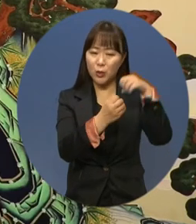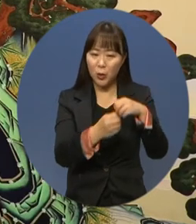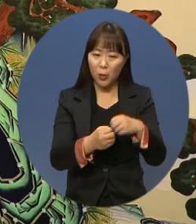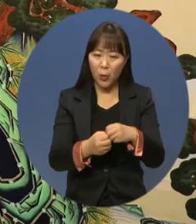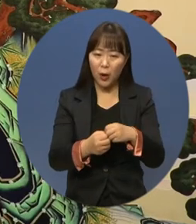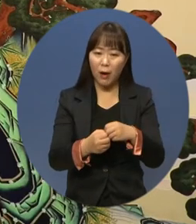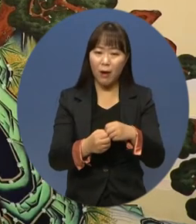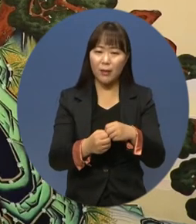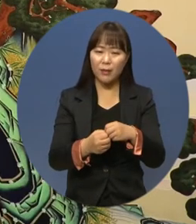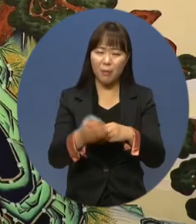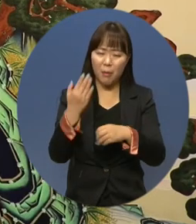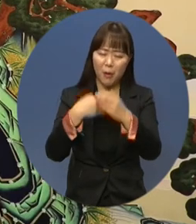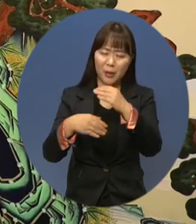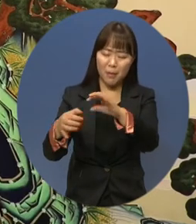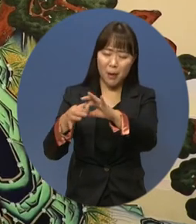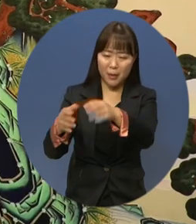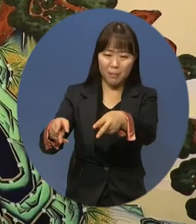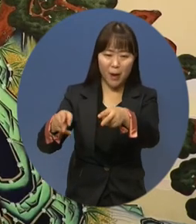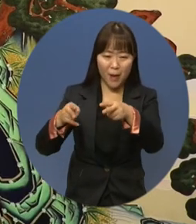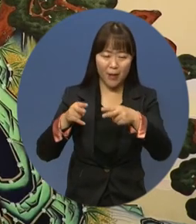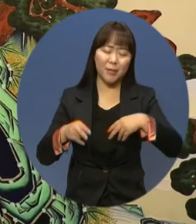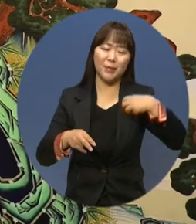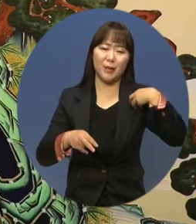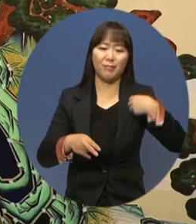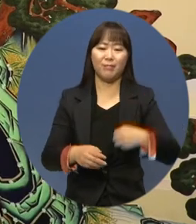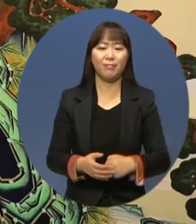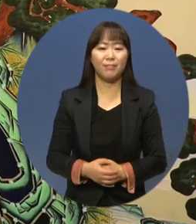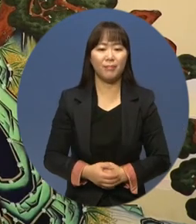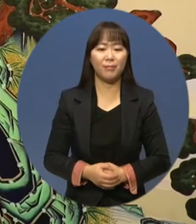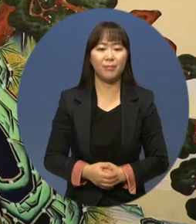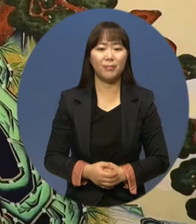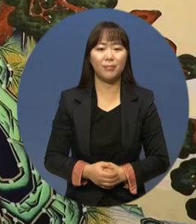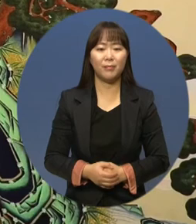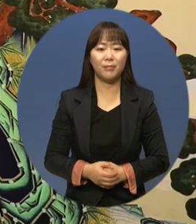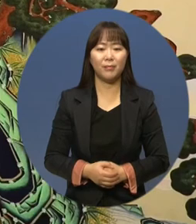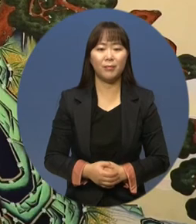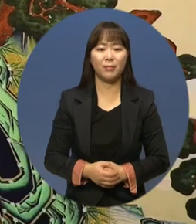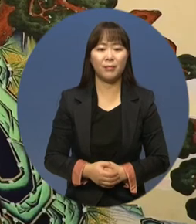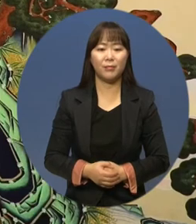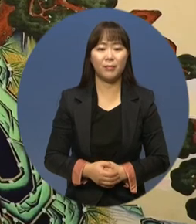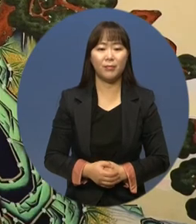징검다리로 자리매김하고 있습니다. 복지TV 뉴스 이소영입니다.